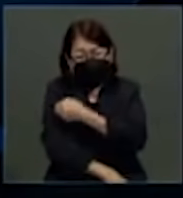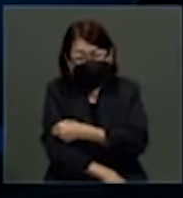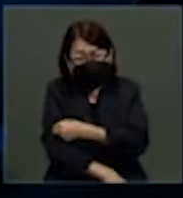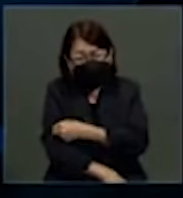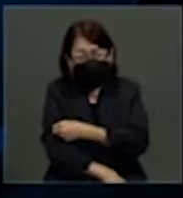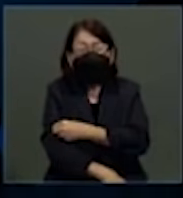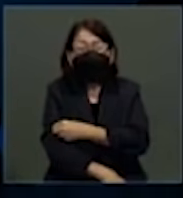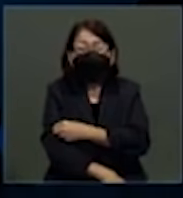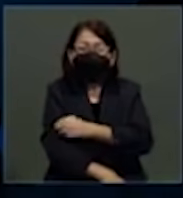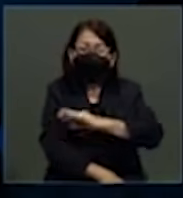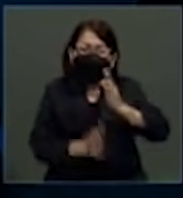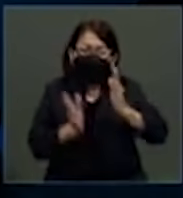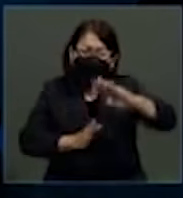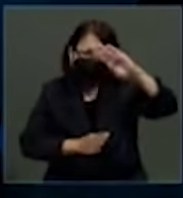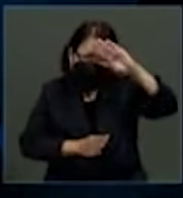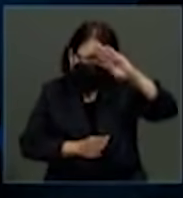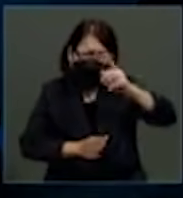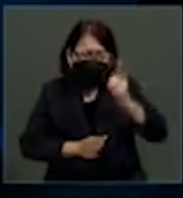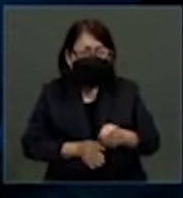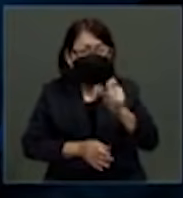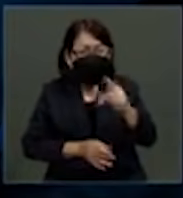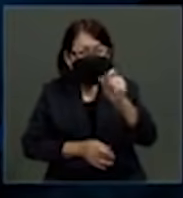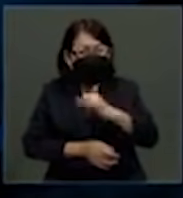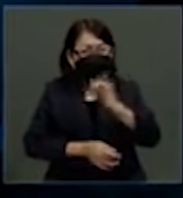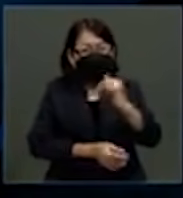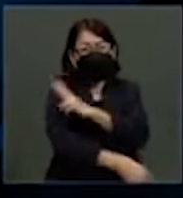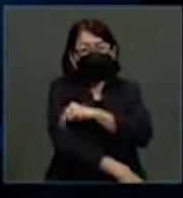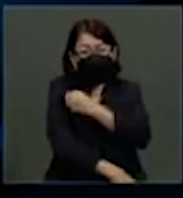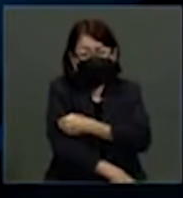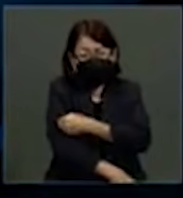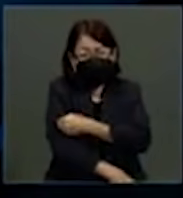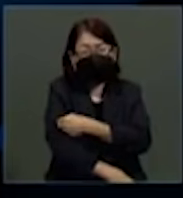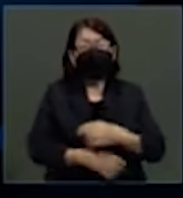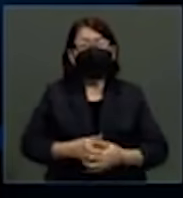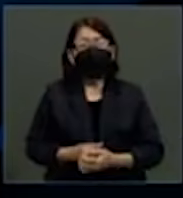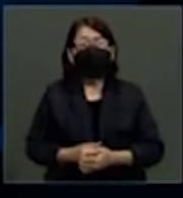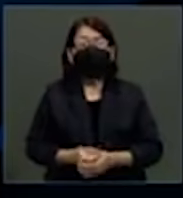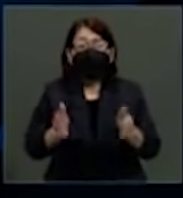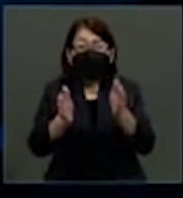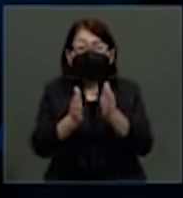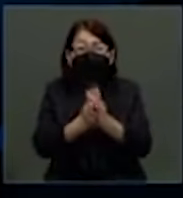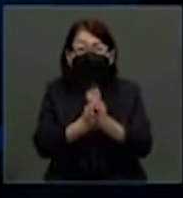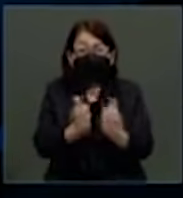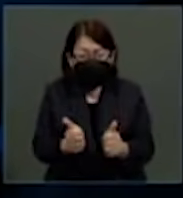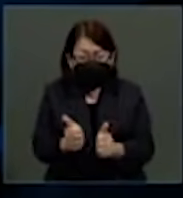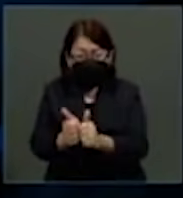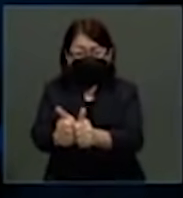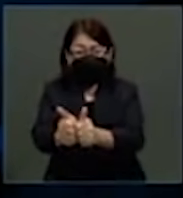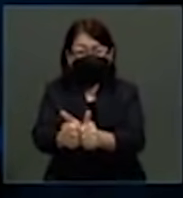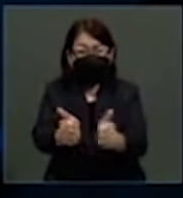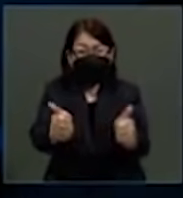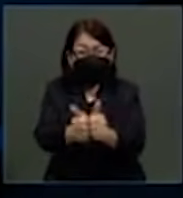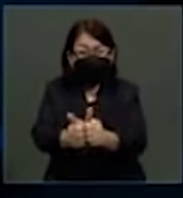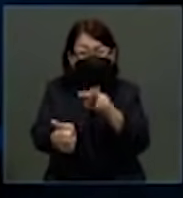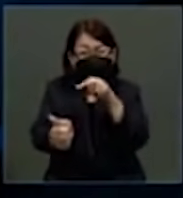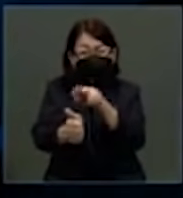างครับ1การสาธารณสุขได้แก่ผู้ป่วยหรือผู้ที่มีความจำเป็นต้องพบแพทย์ห